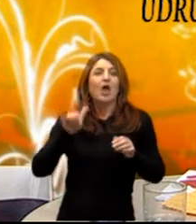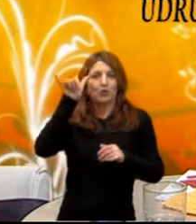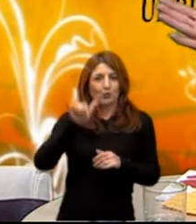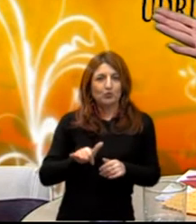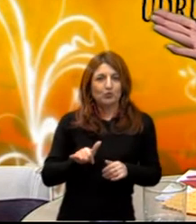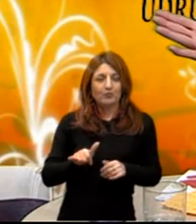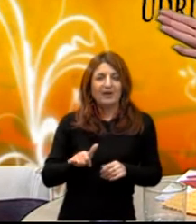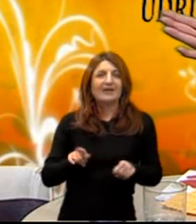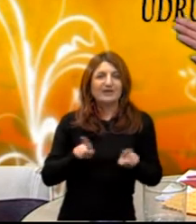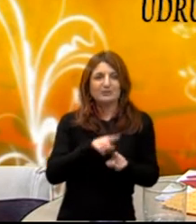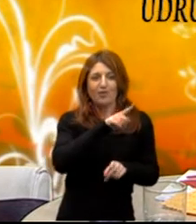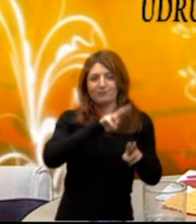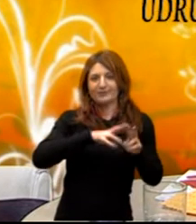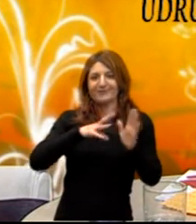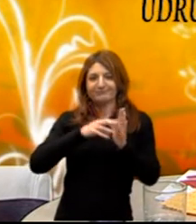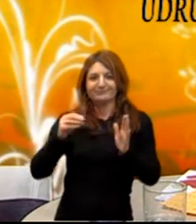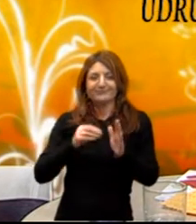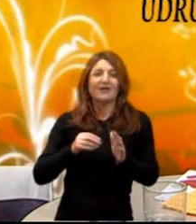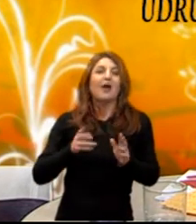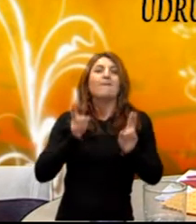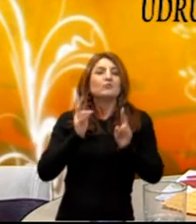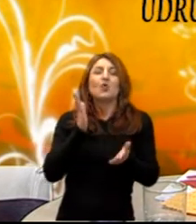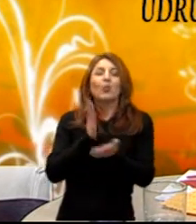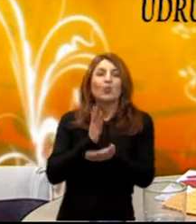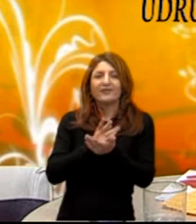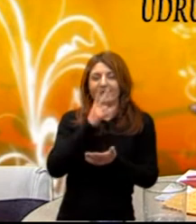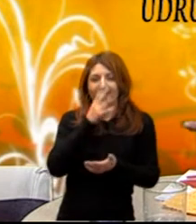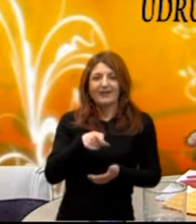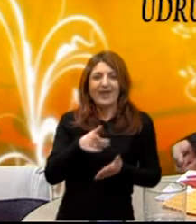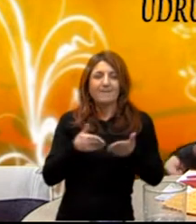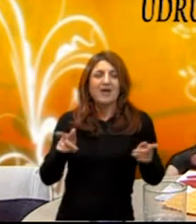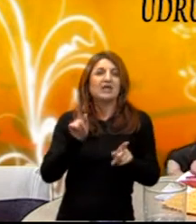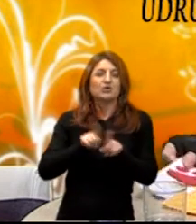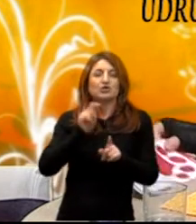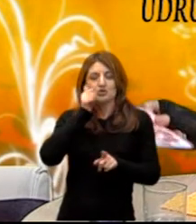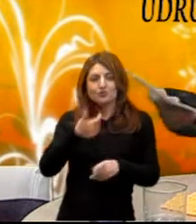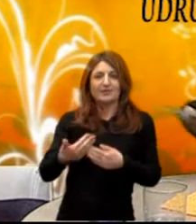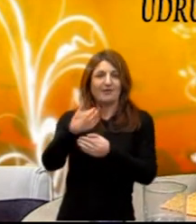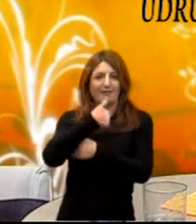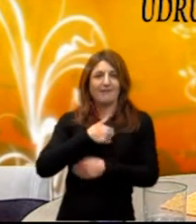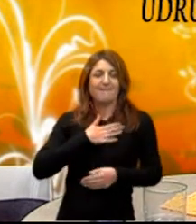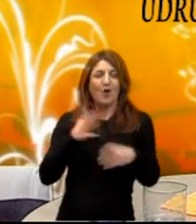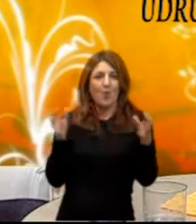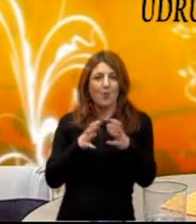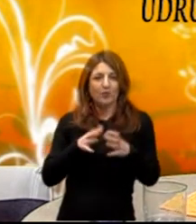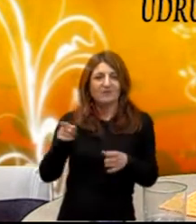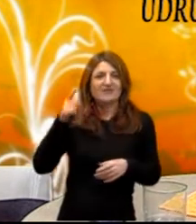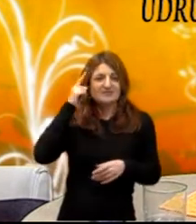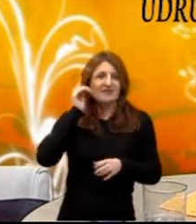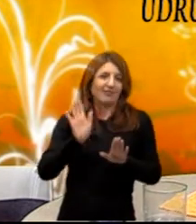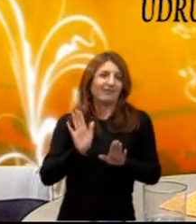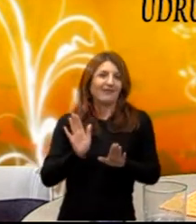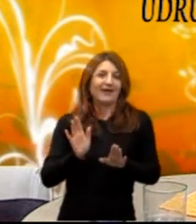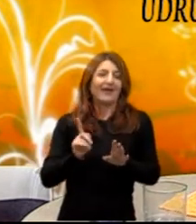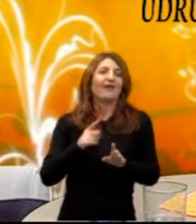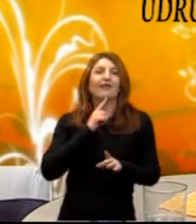YouTube-a, i vi ćete to vidjeti. Znači, možete uvijek emisije gledati. Dođite sutra u našu udrugu, vi znadete tako.